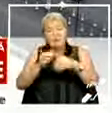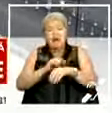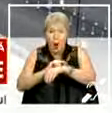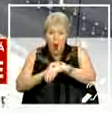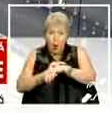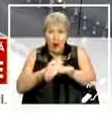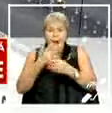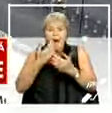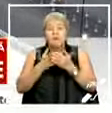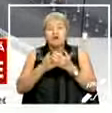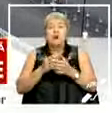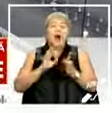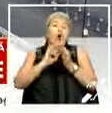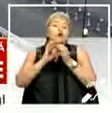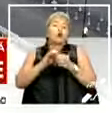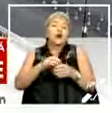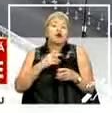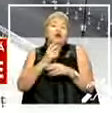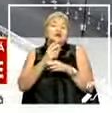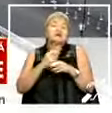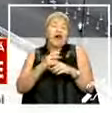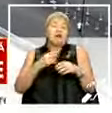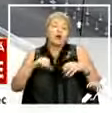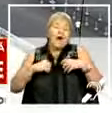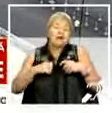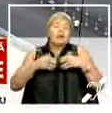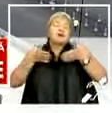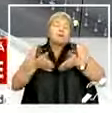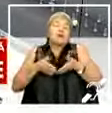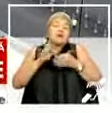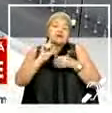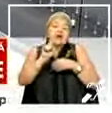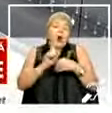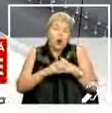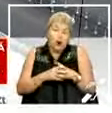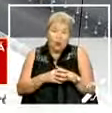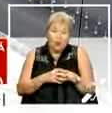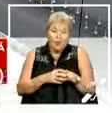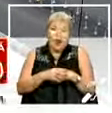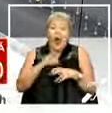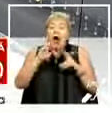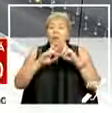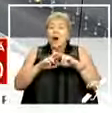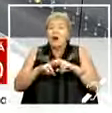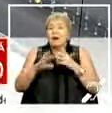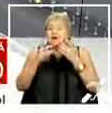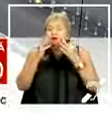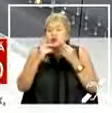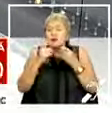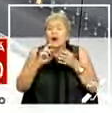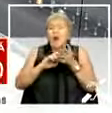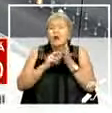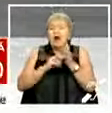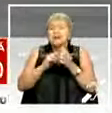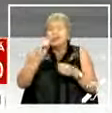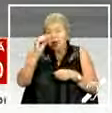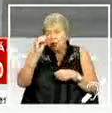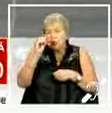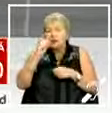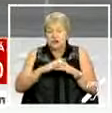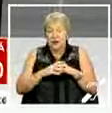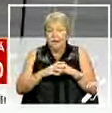că oficialitățile încă se mai află aici pe malul Tulcean. Mai sunt câteva chestiuni organizatorice de rezolvat.